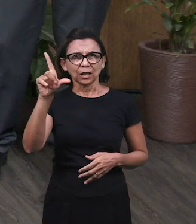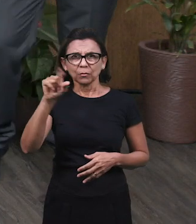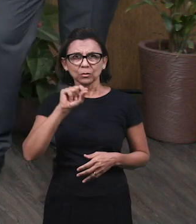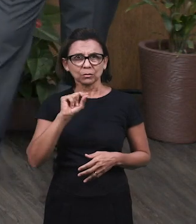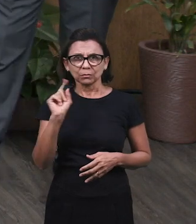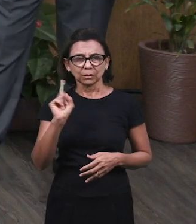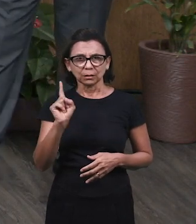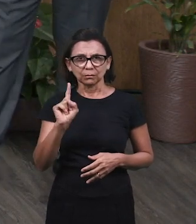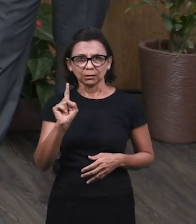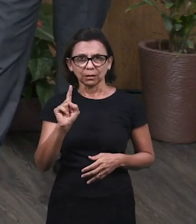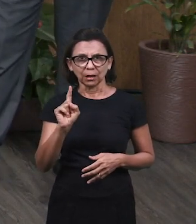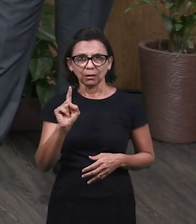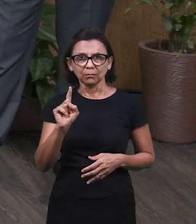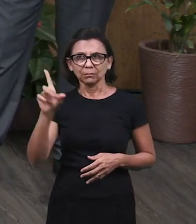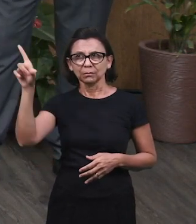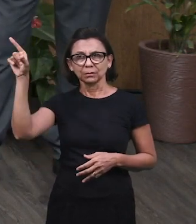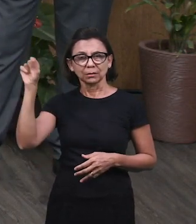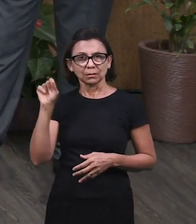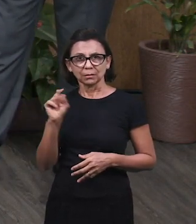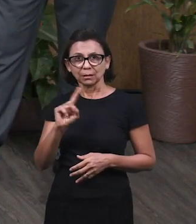de vivre l'éternité avec Dieu,